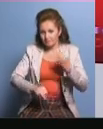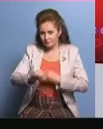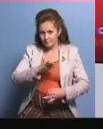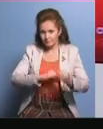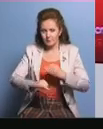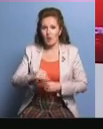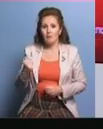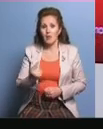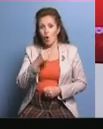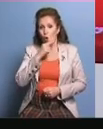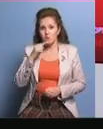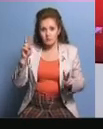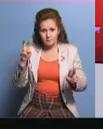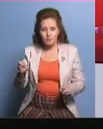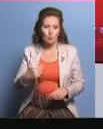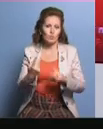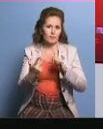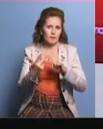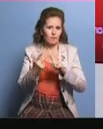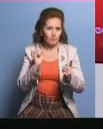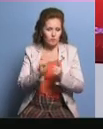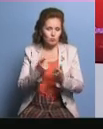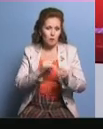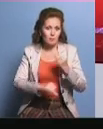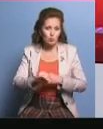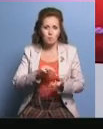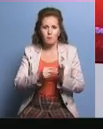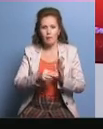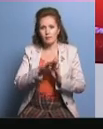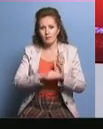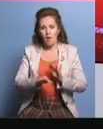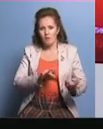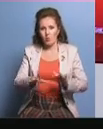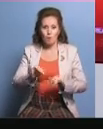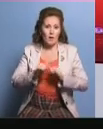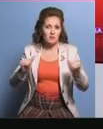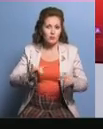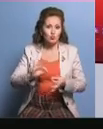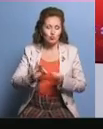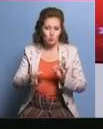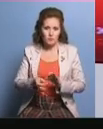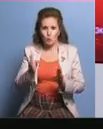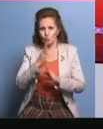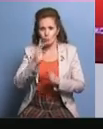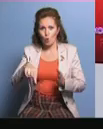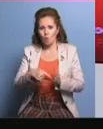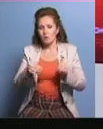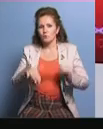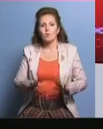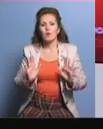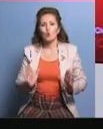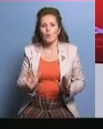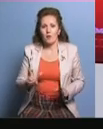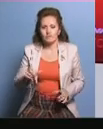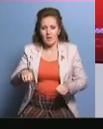России». Это уже 3-я встреча, где обсуждали план действий по развитию Ижевска. Судьбу города решали не только эксперты, свои идеи высказали